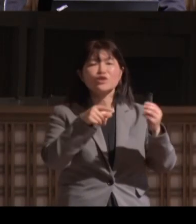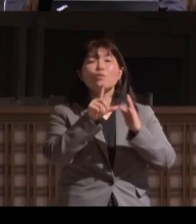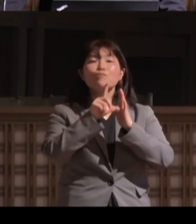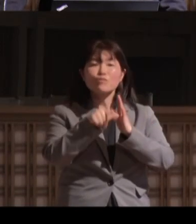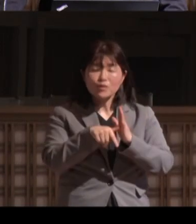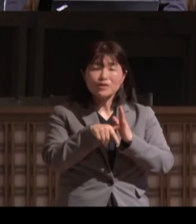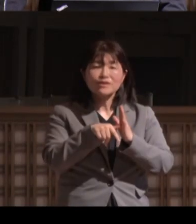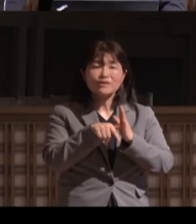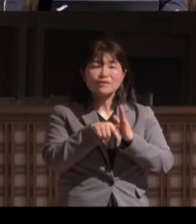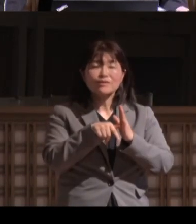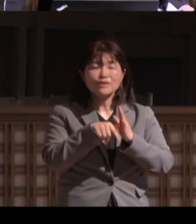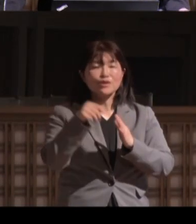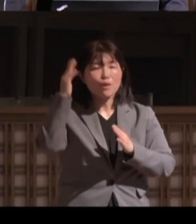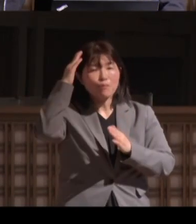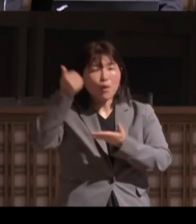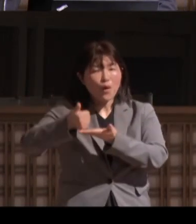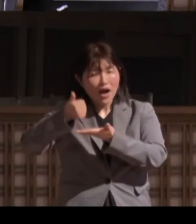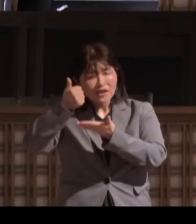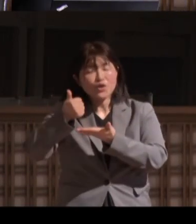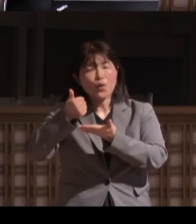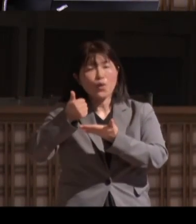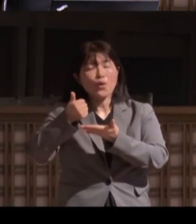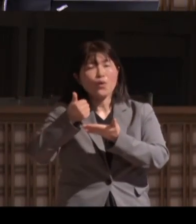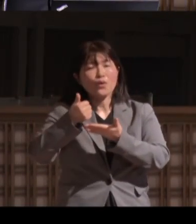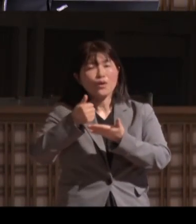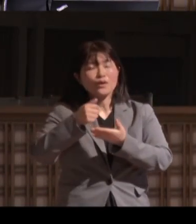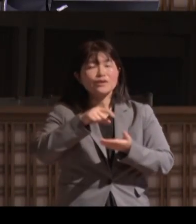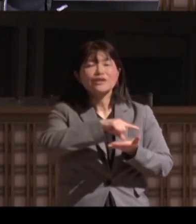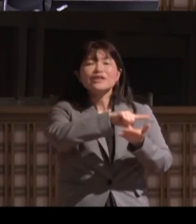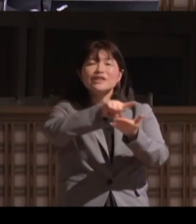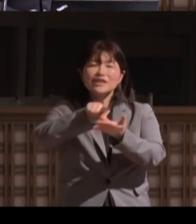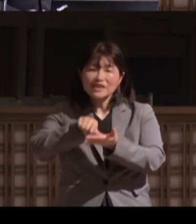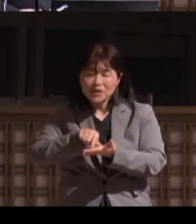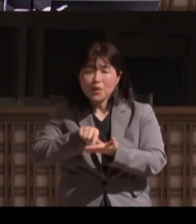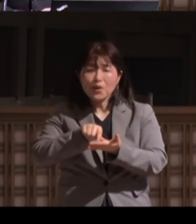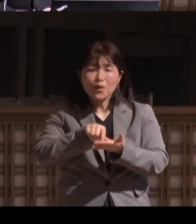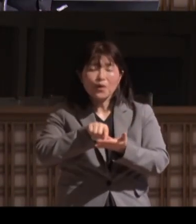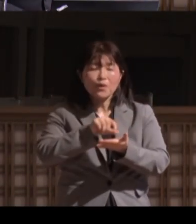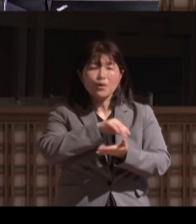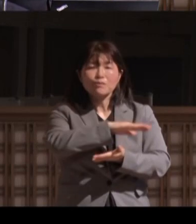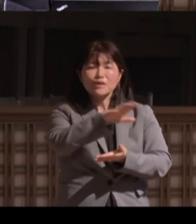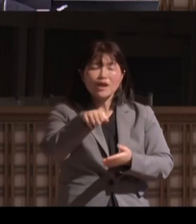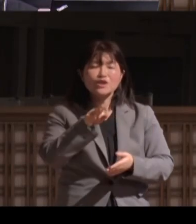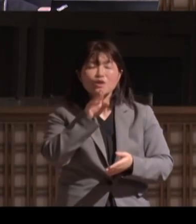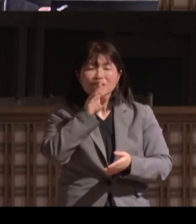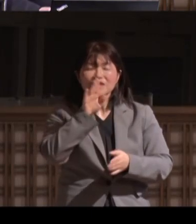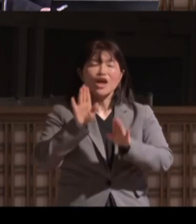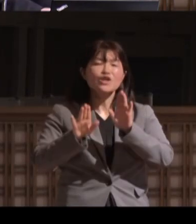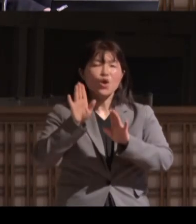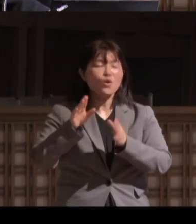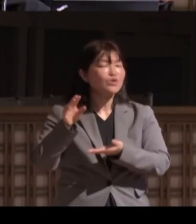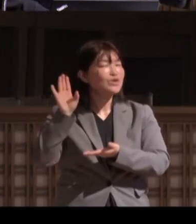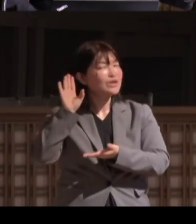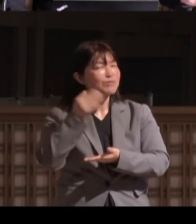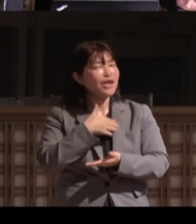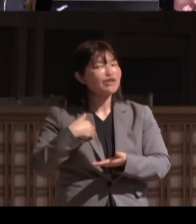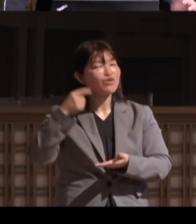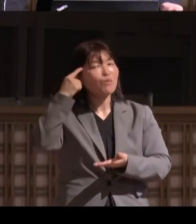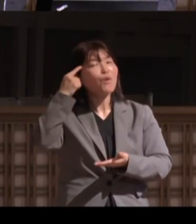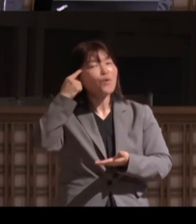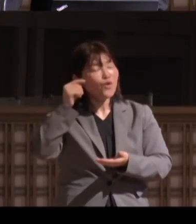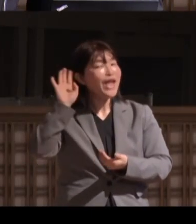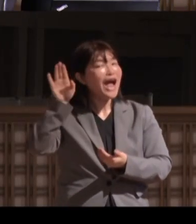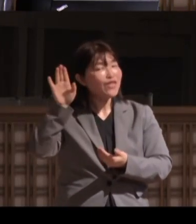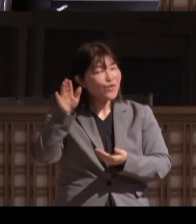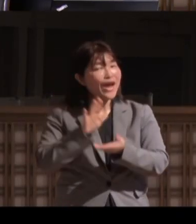ねま某さん某会長はめですねえ地域の実情が出てくると思いますのでま詳しくはそちらと